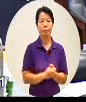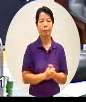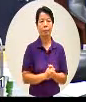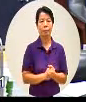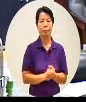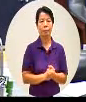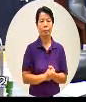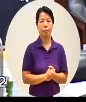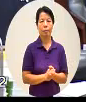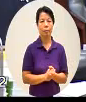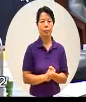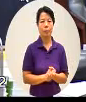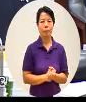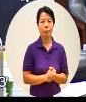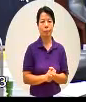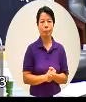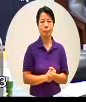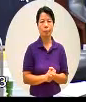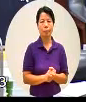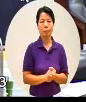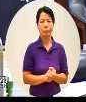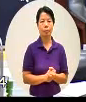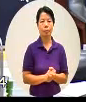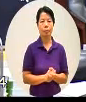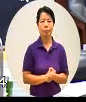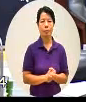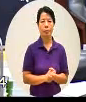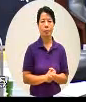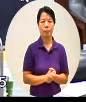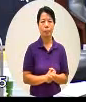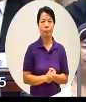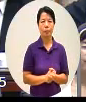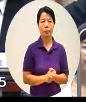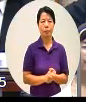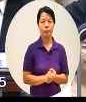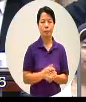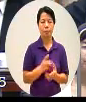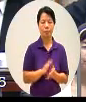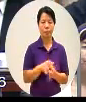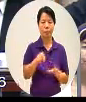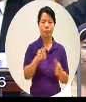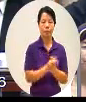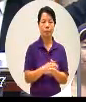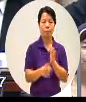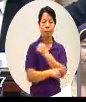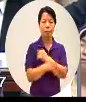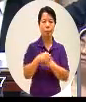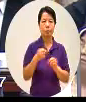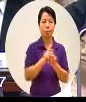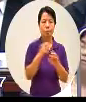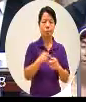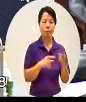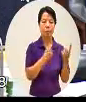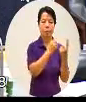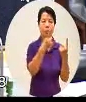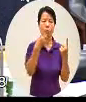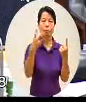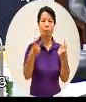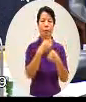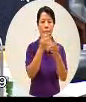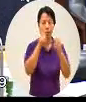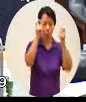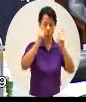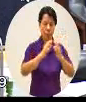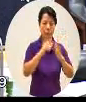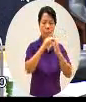好。好，没大没关系啦，本席念给你听。你的结语写说，2012年高雄